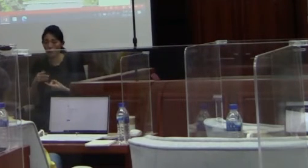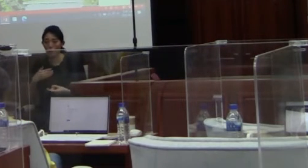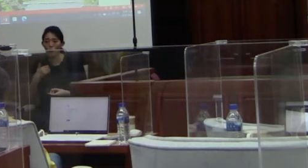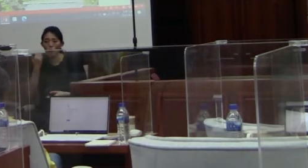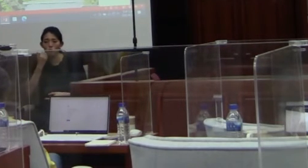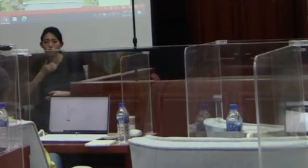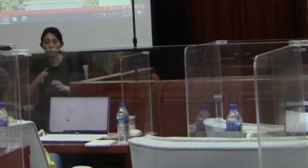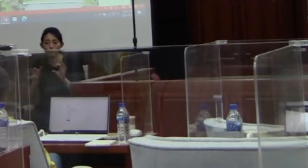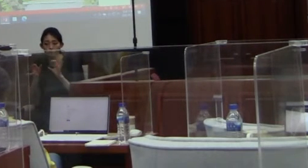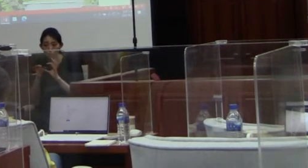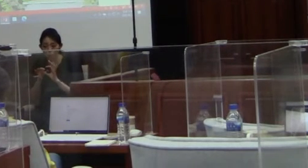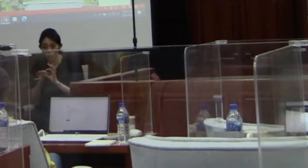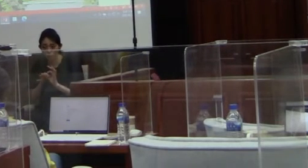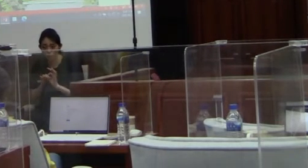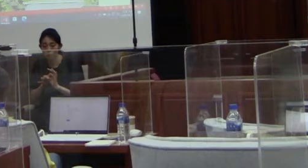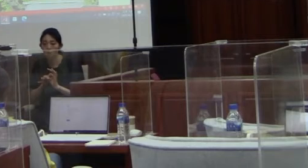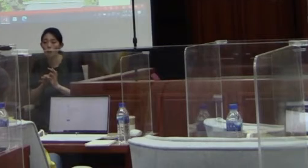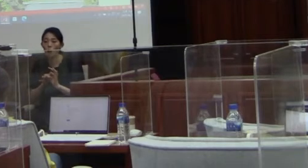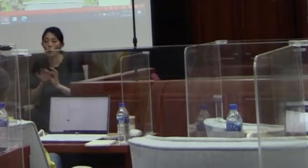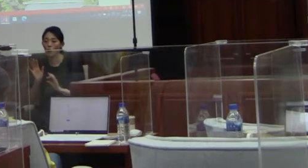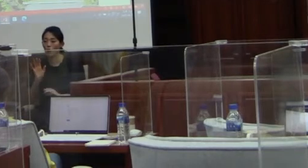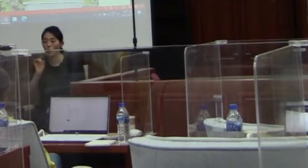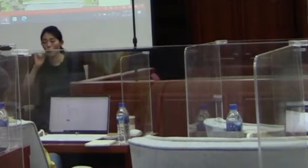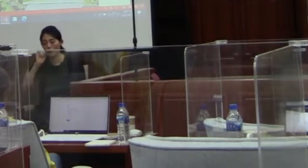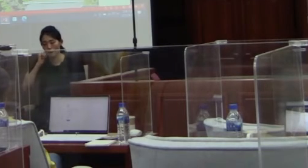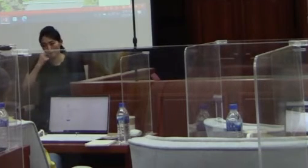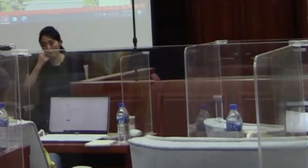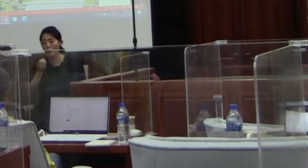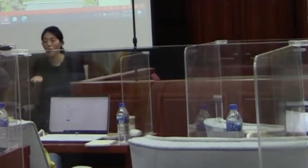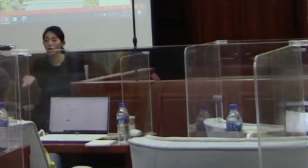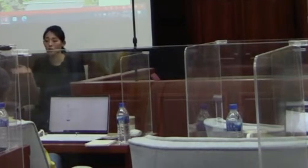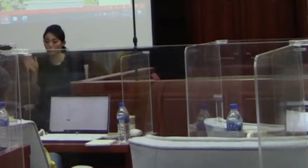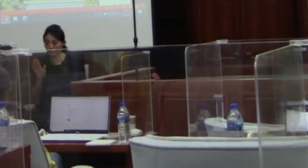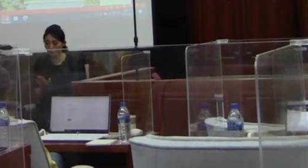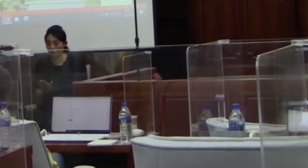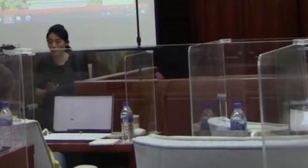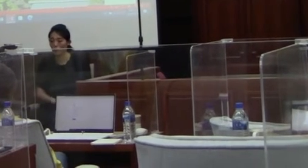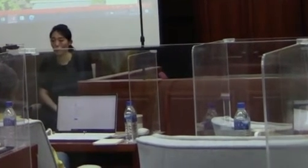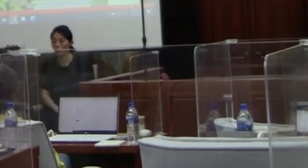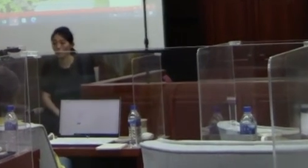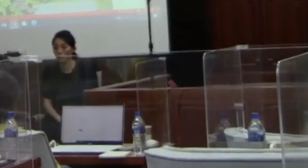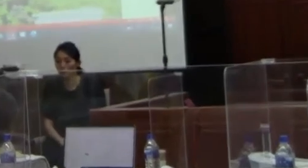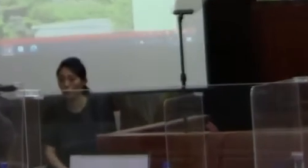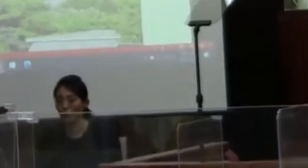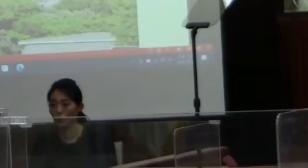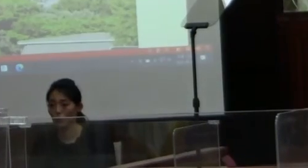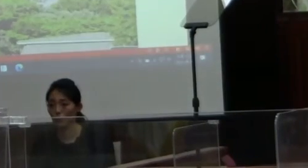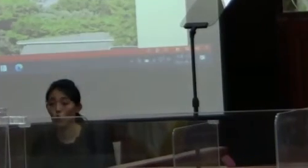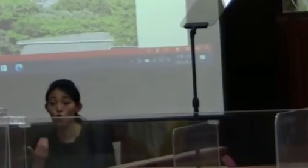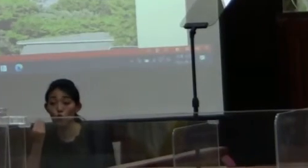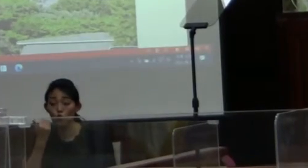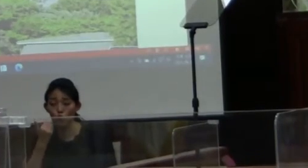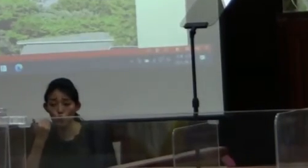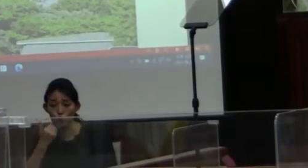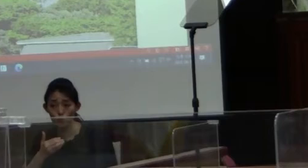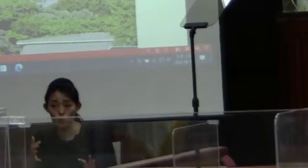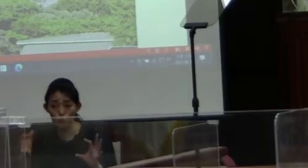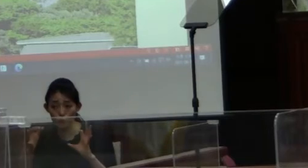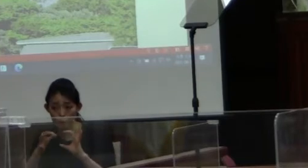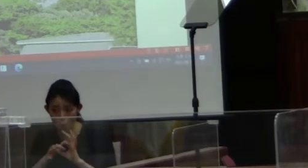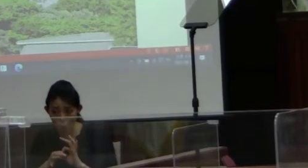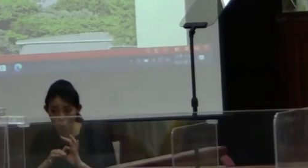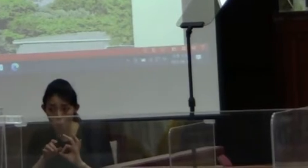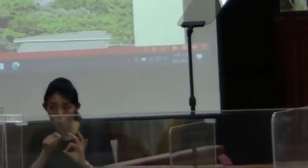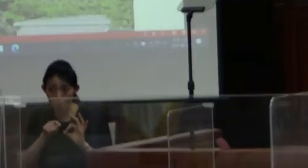편을 든다는 것도 상당히 어려운 부분입니다. 하지만서도 어느 편을 든다고 할 때는